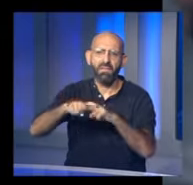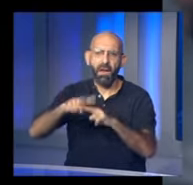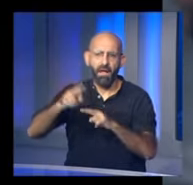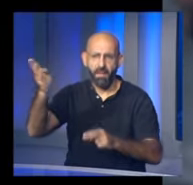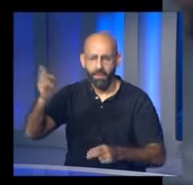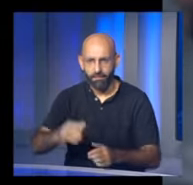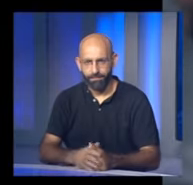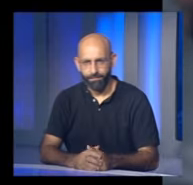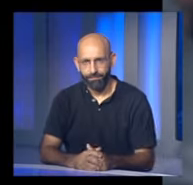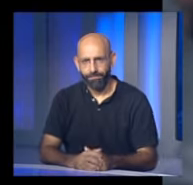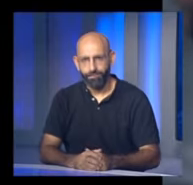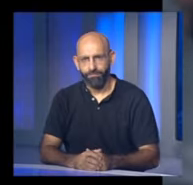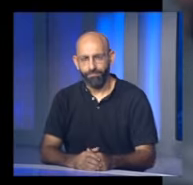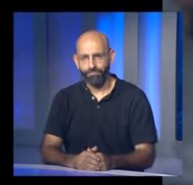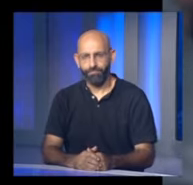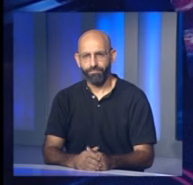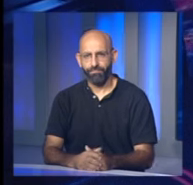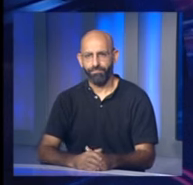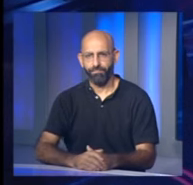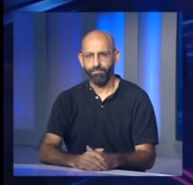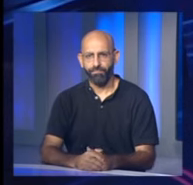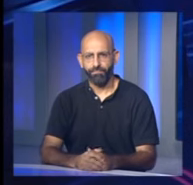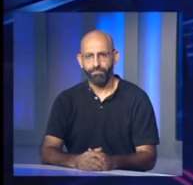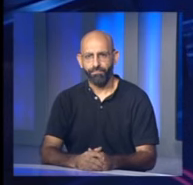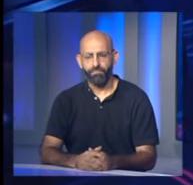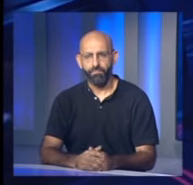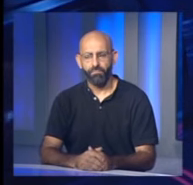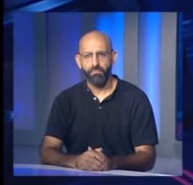الحدوديه ما ادى الى قطع